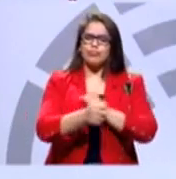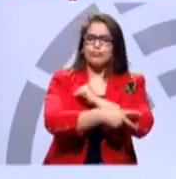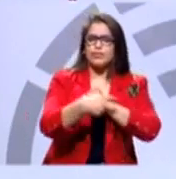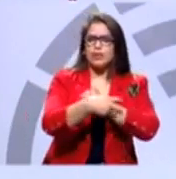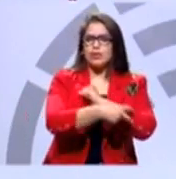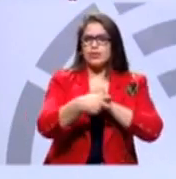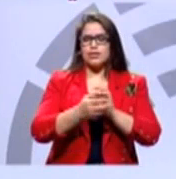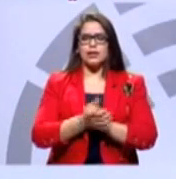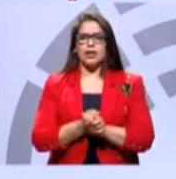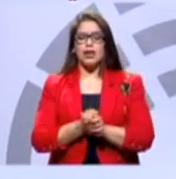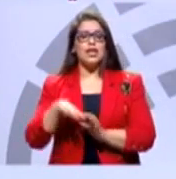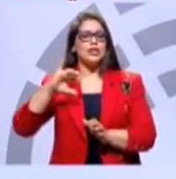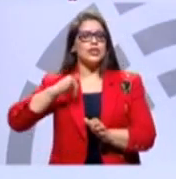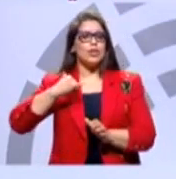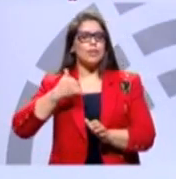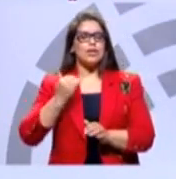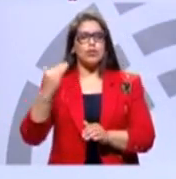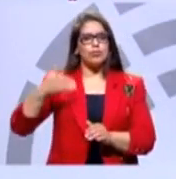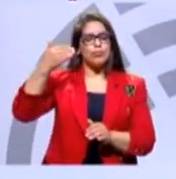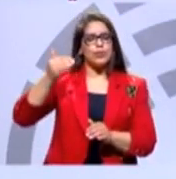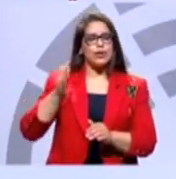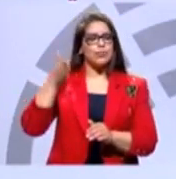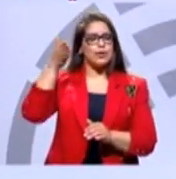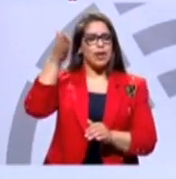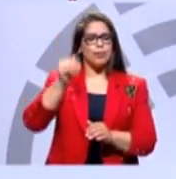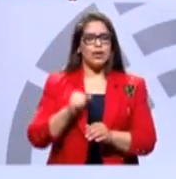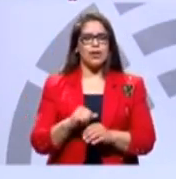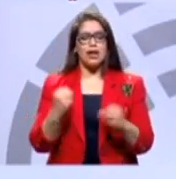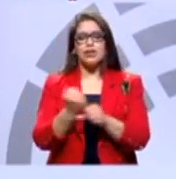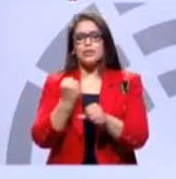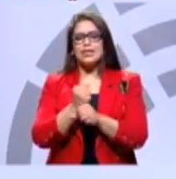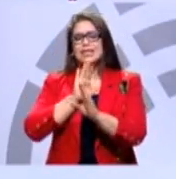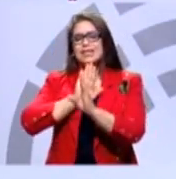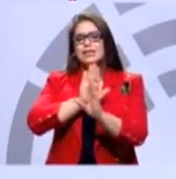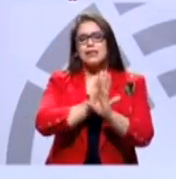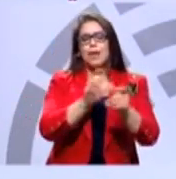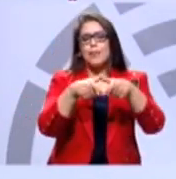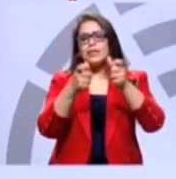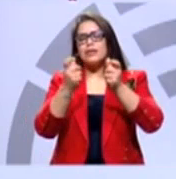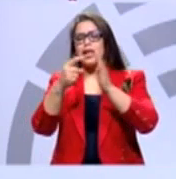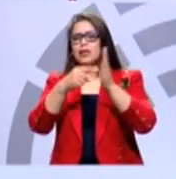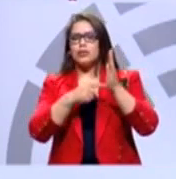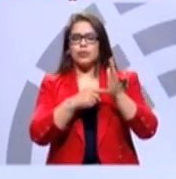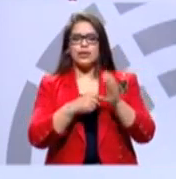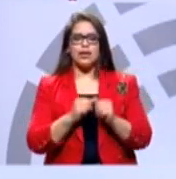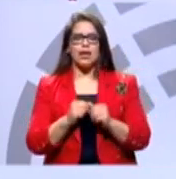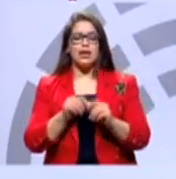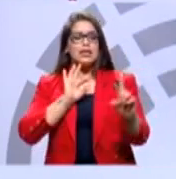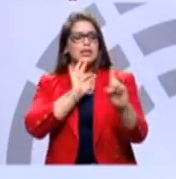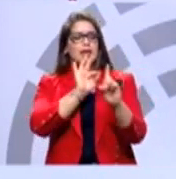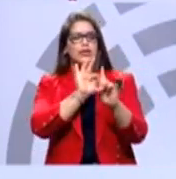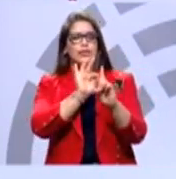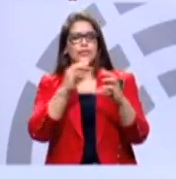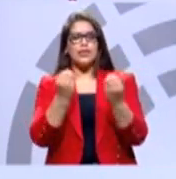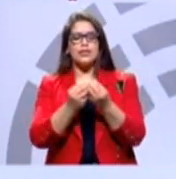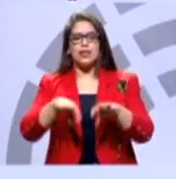في الحنشه شبابنا هو مستقبلنا لذلك سنعمل على دعم كل المشاريع القانونيه التي تهدف